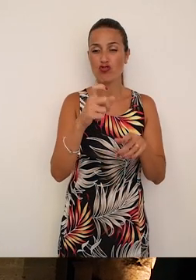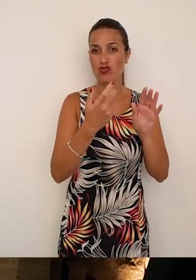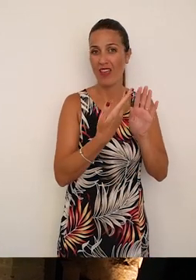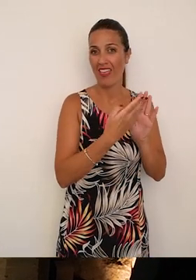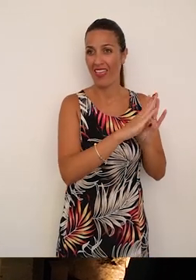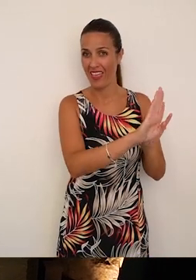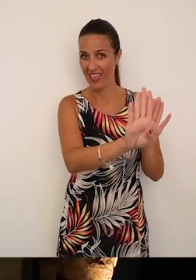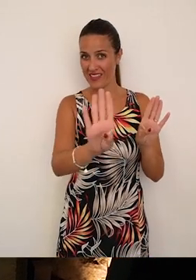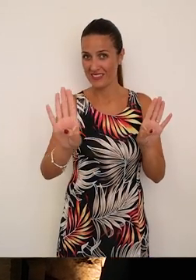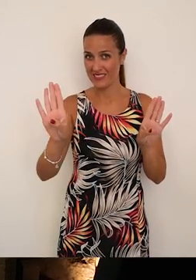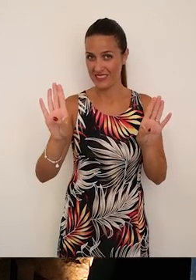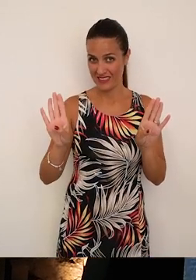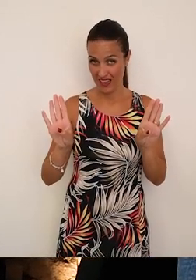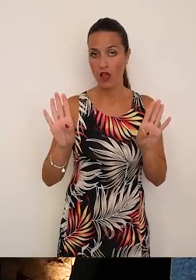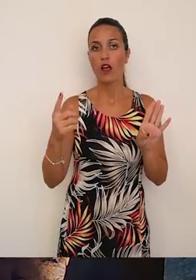nel 2000.